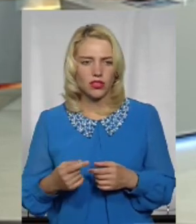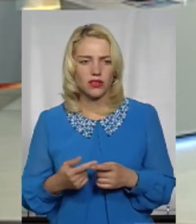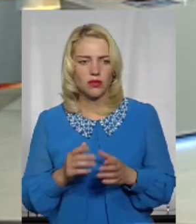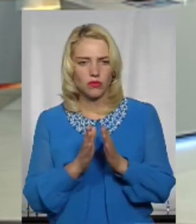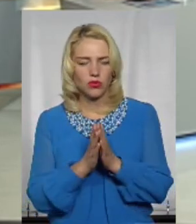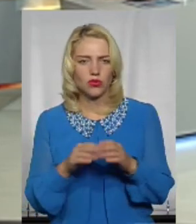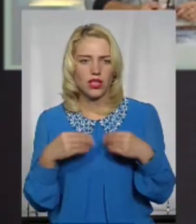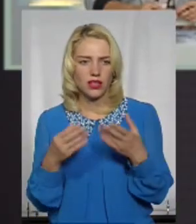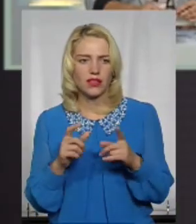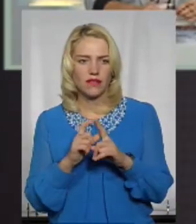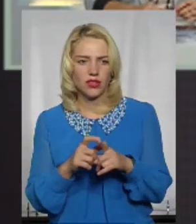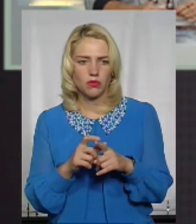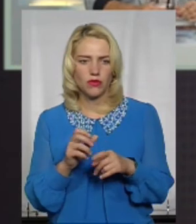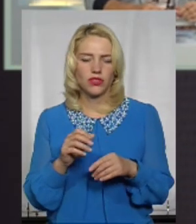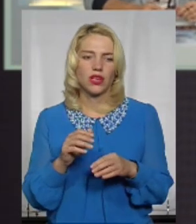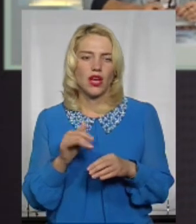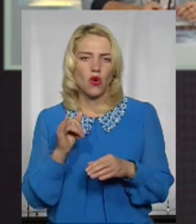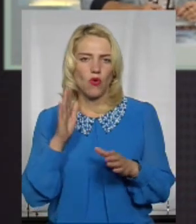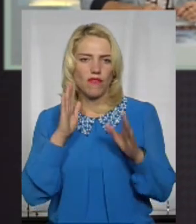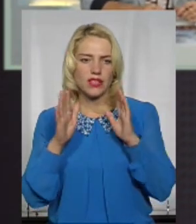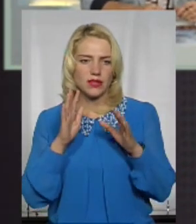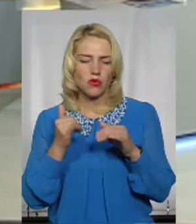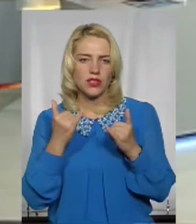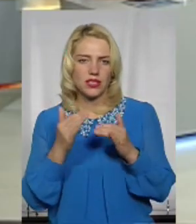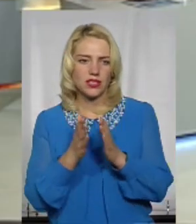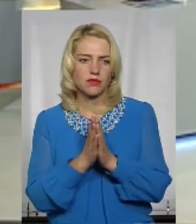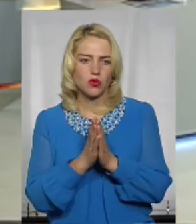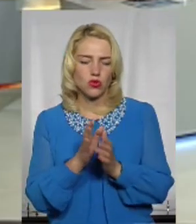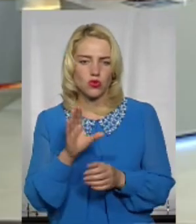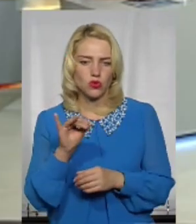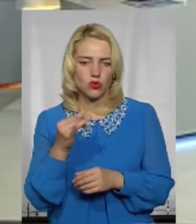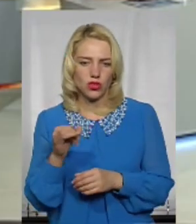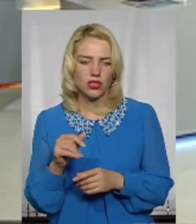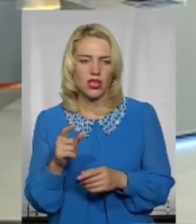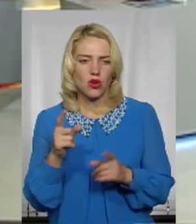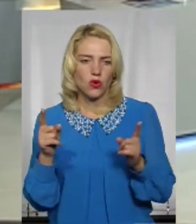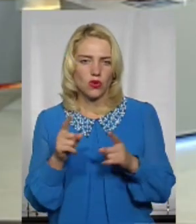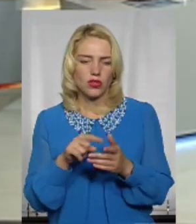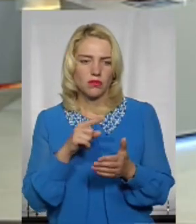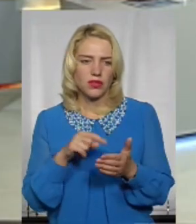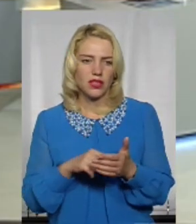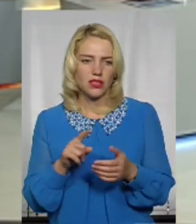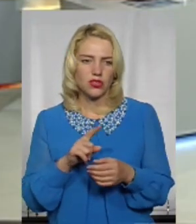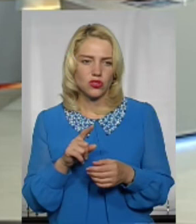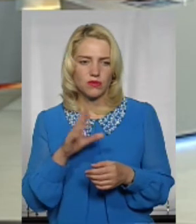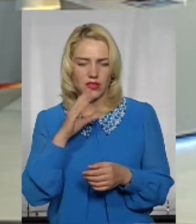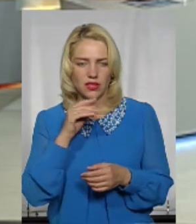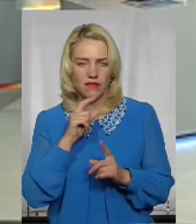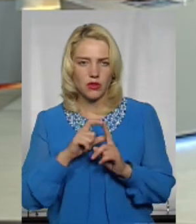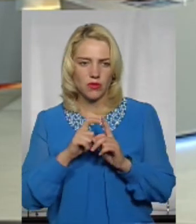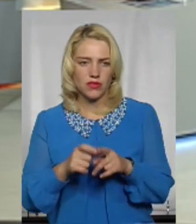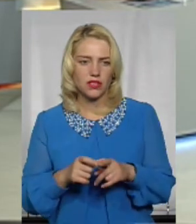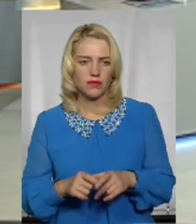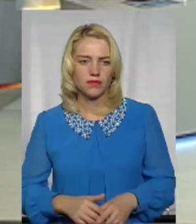попрошу надати відповідь уже в мережі Facebook. А зараз прошу пана Юрію ще дуже коротке запитання для того, щоб пані Тетяна встигла відповісти.